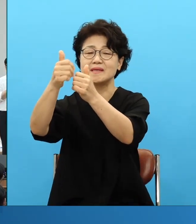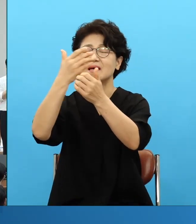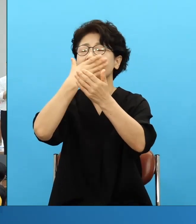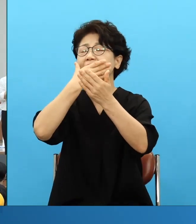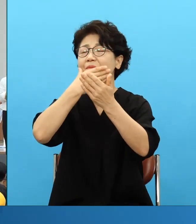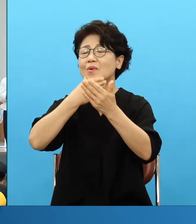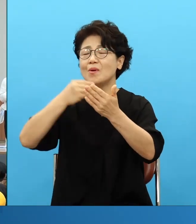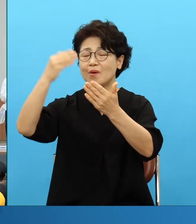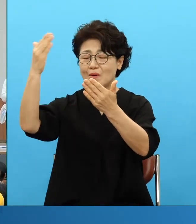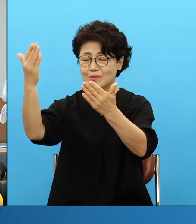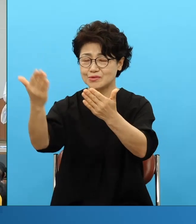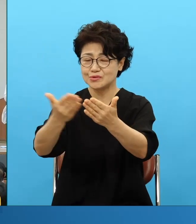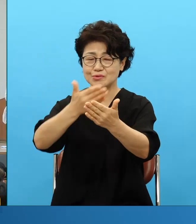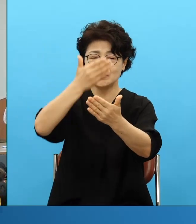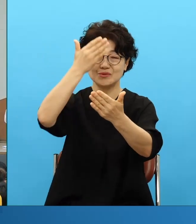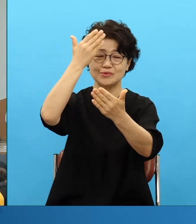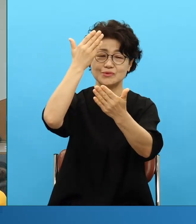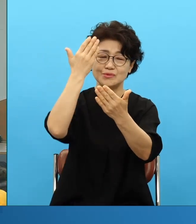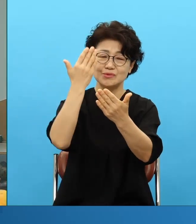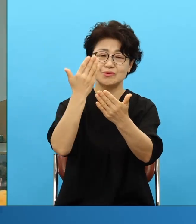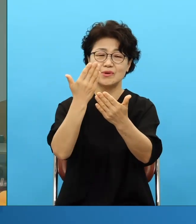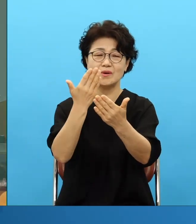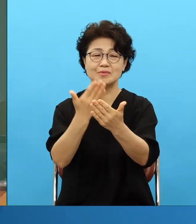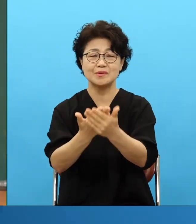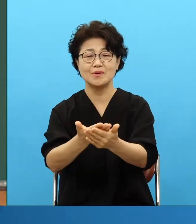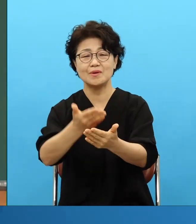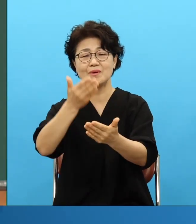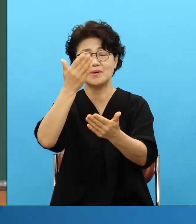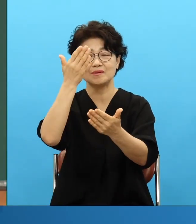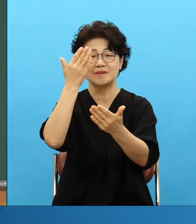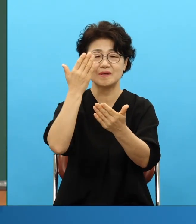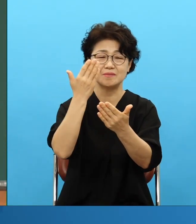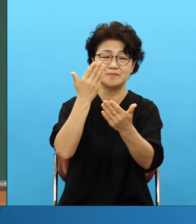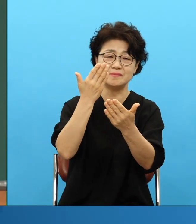왔사오니 복 기쁘고 기쁘도다.